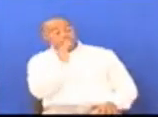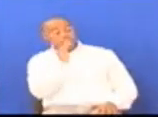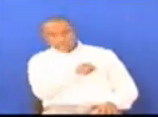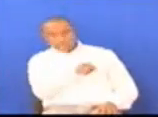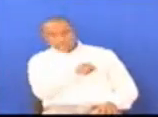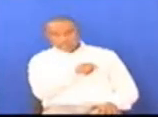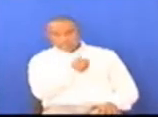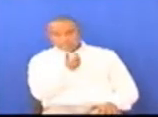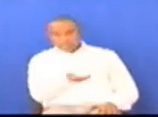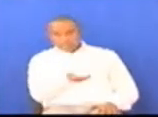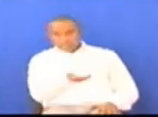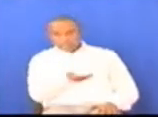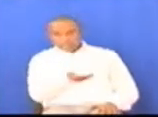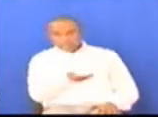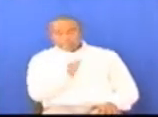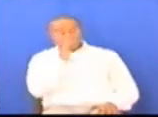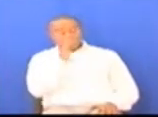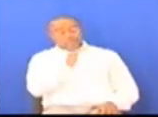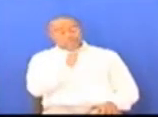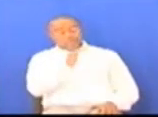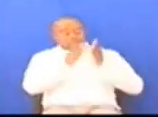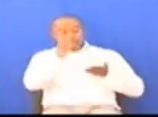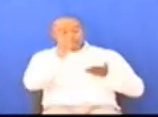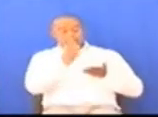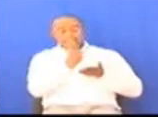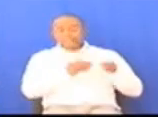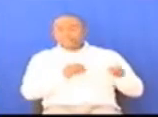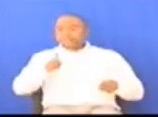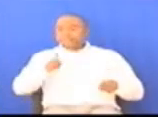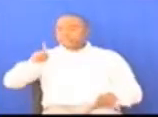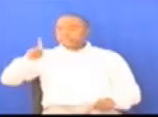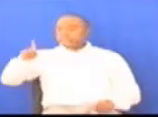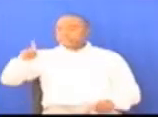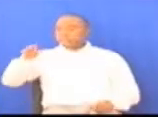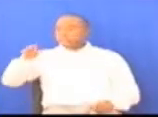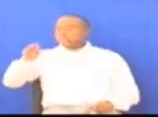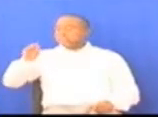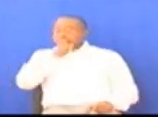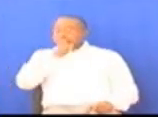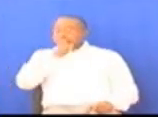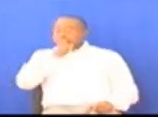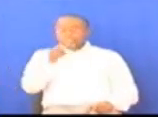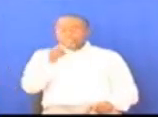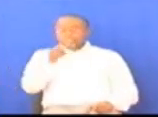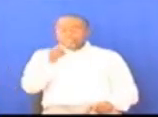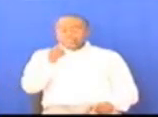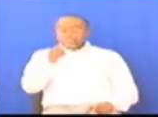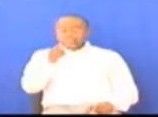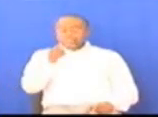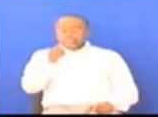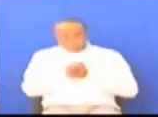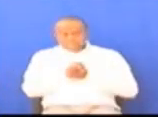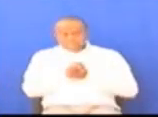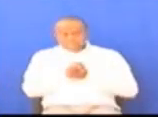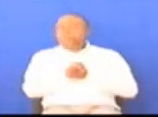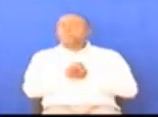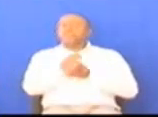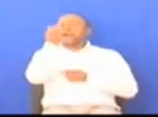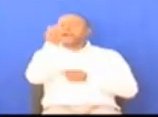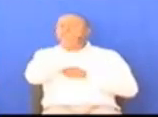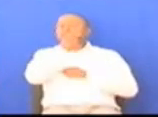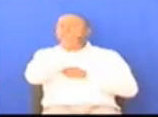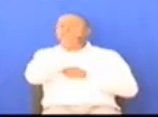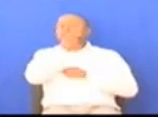mheshimiwa especially nataka nimwambie kesi. This is United Republic of Tanzania, democratic countries. This